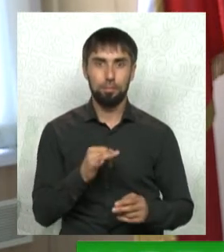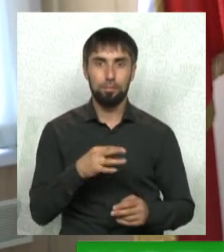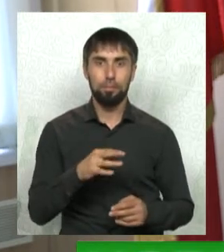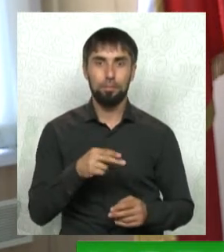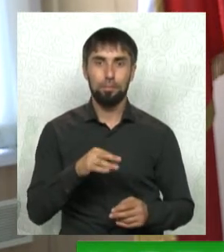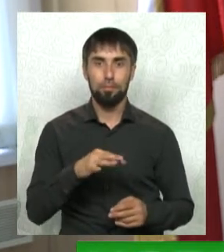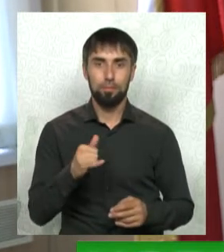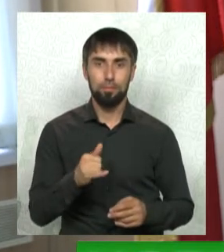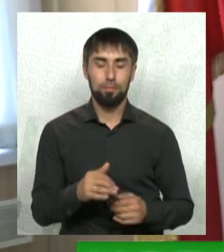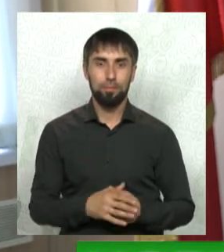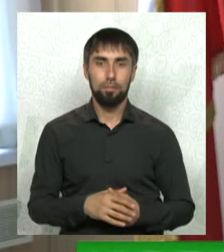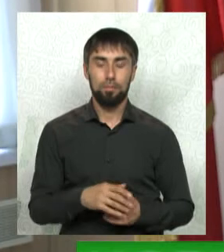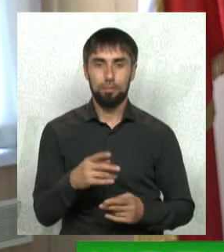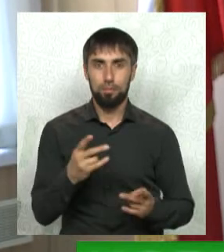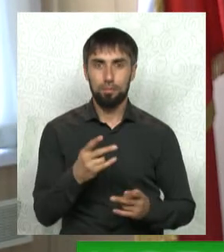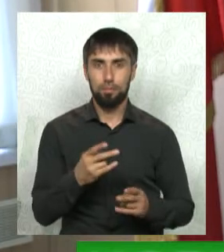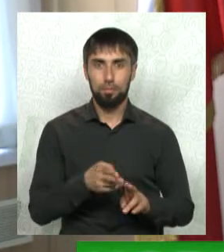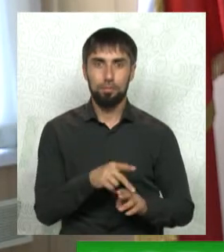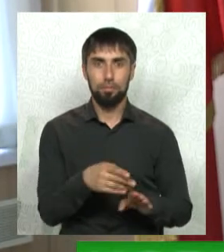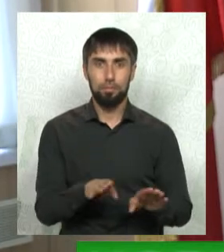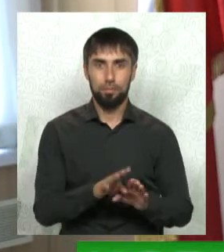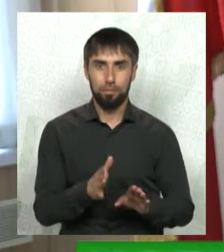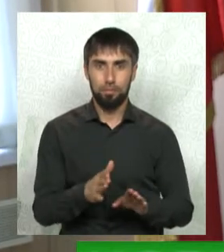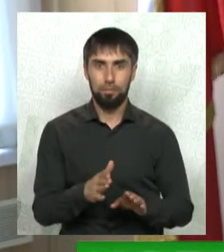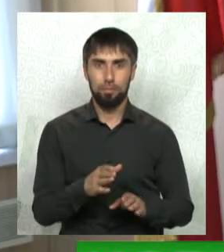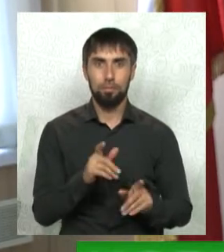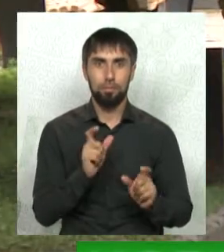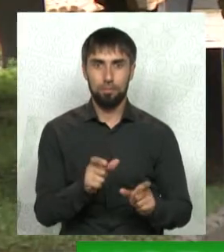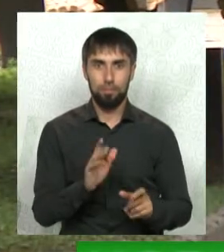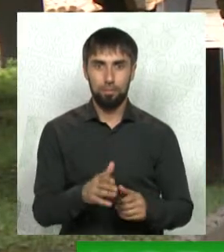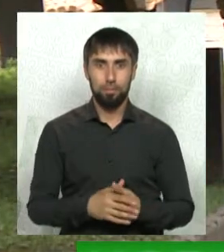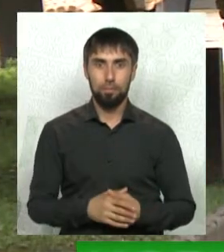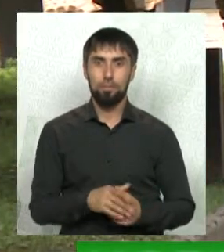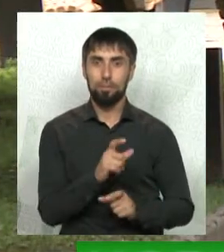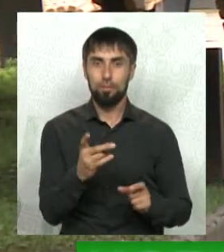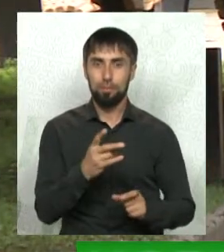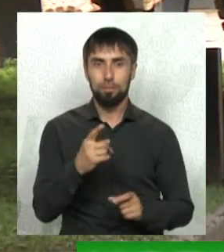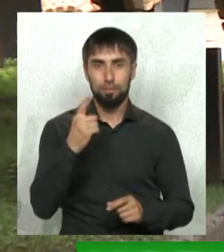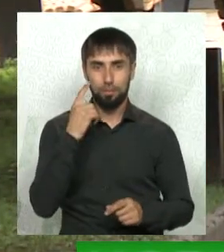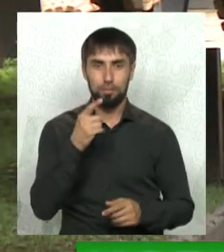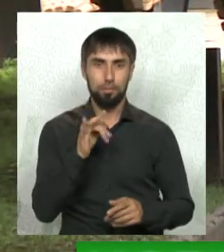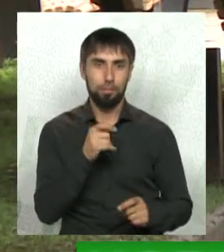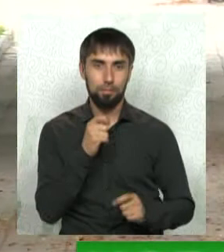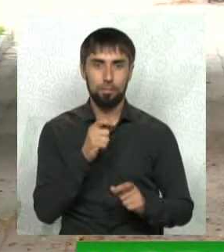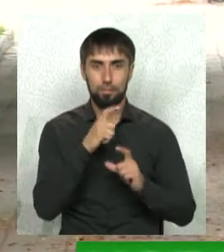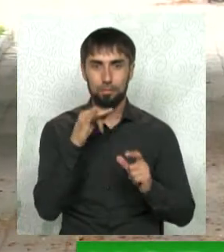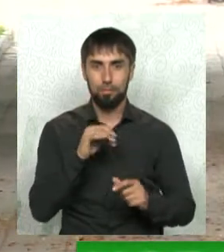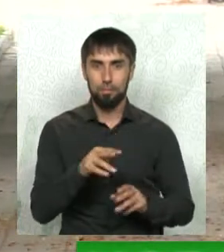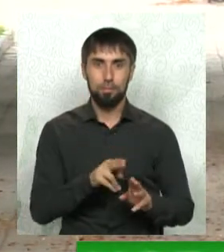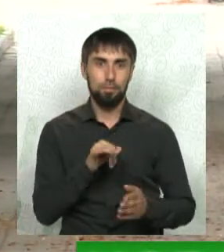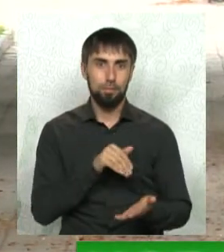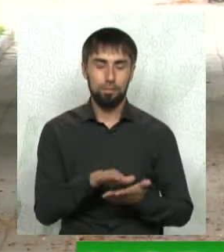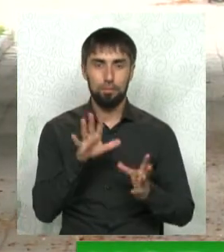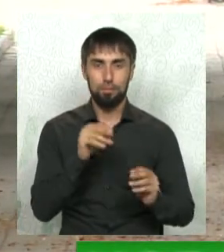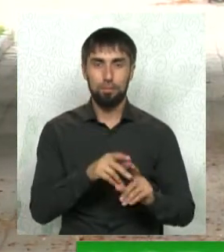потому и стоит только отменить его, запрет наложить. Люди должны задуматься, соблюдать масочный режим и отказаться